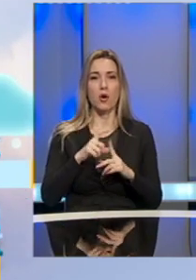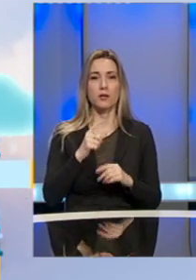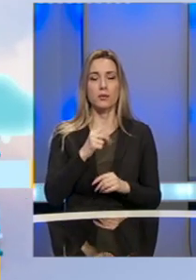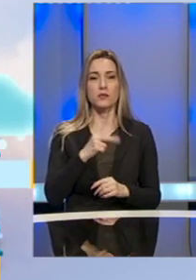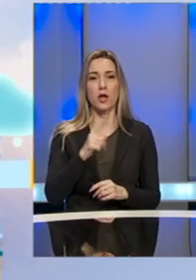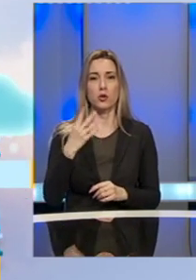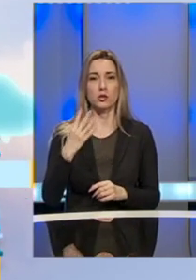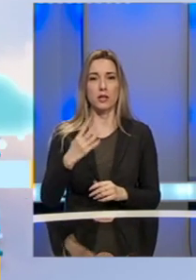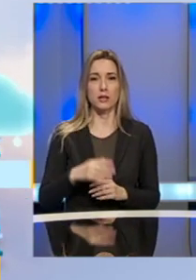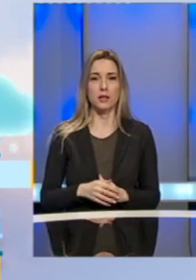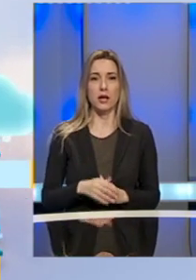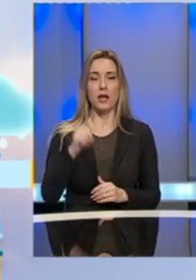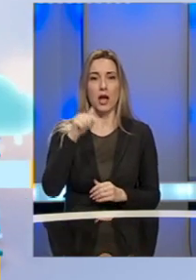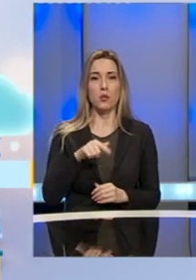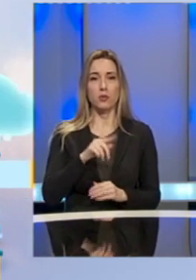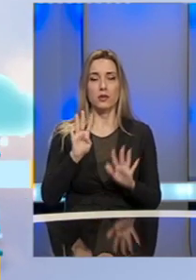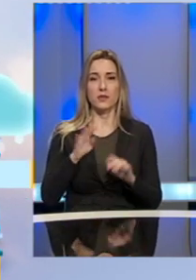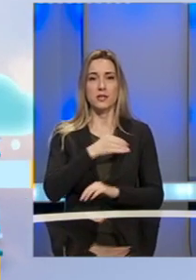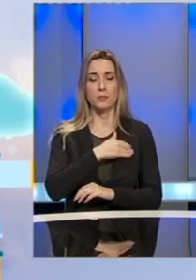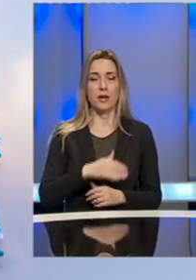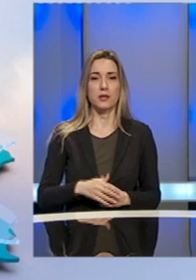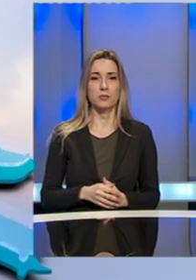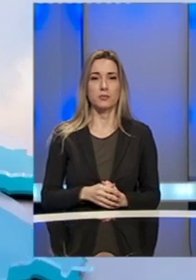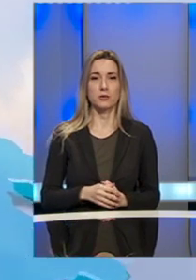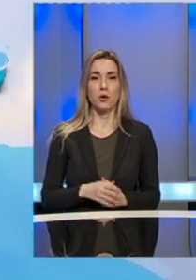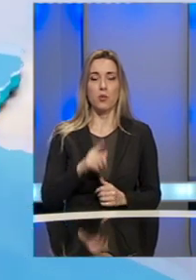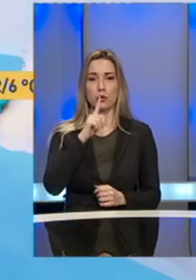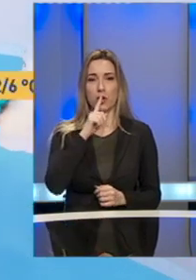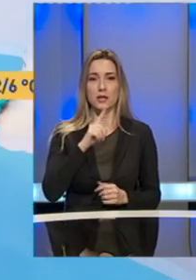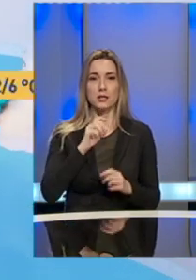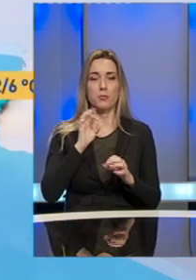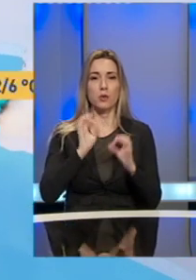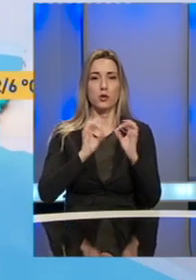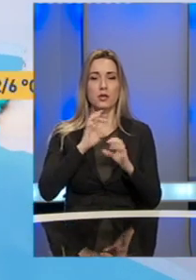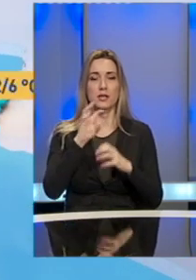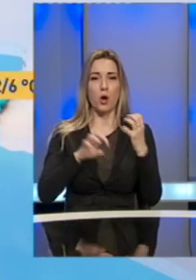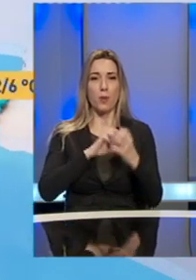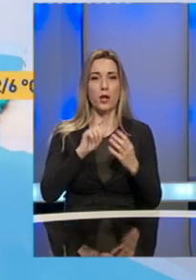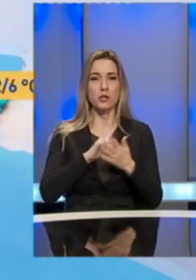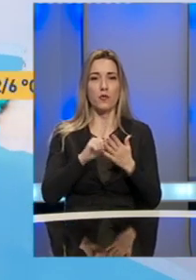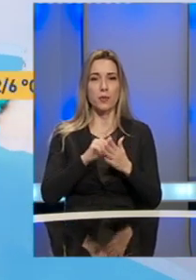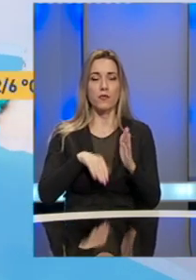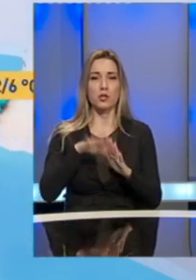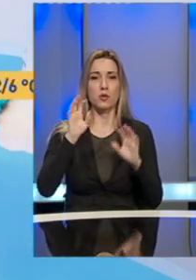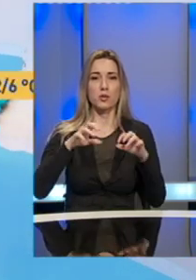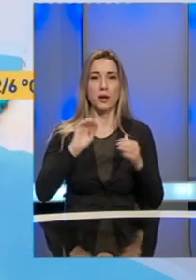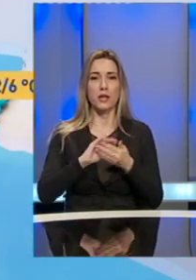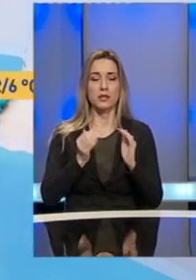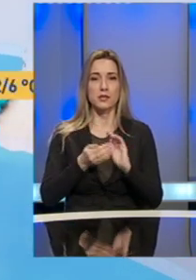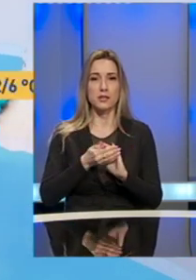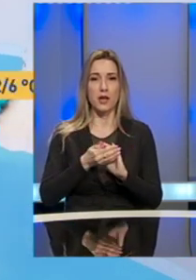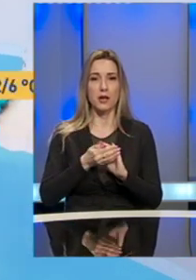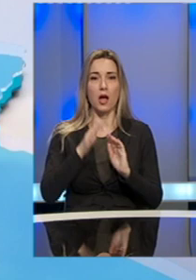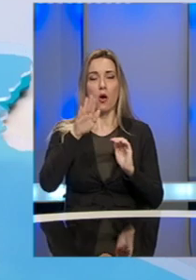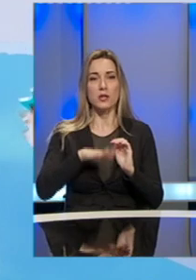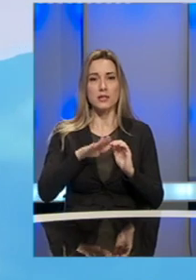2 do 4, na jugu 9 stepeni. U utorak se prognozira oblačno vrijeme, većinom će padati snijeg, a u